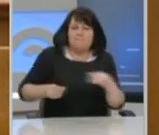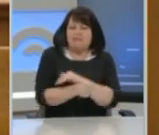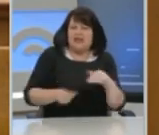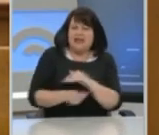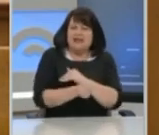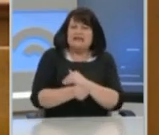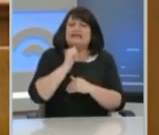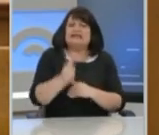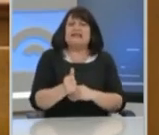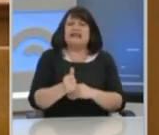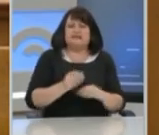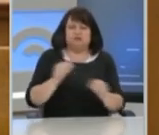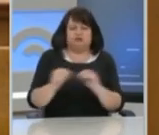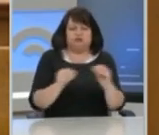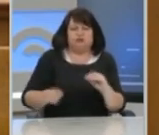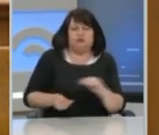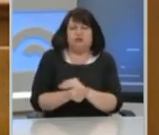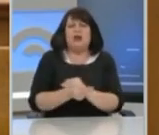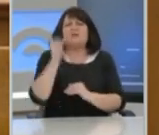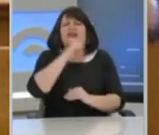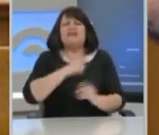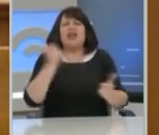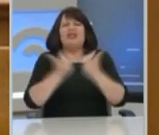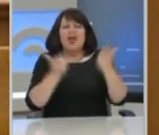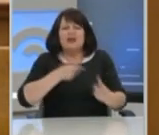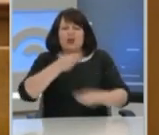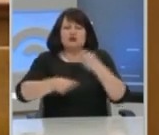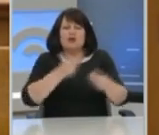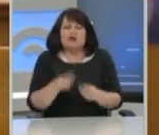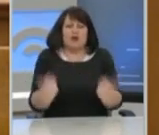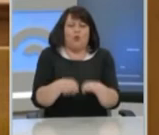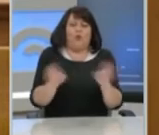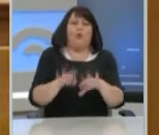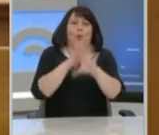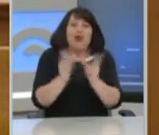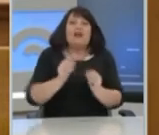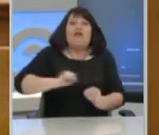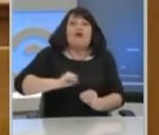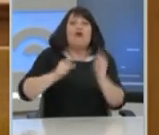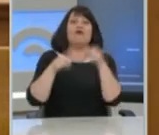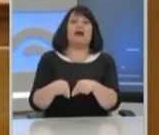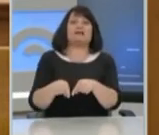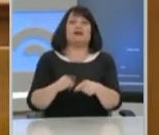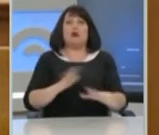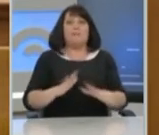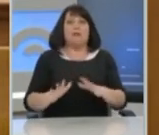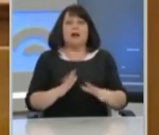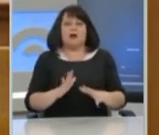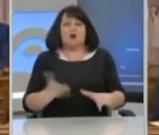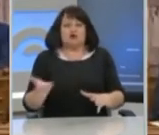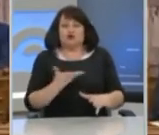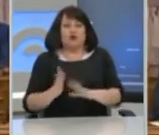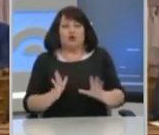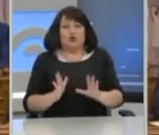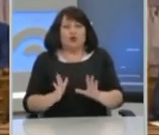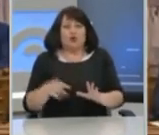είναι γεμάτη με ρεμούλες, είναι γεμάτη με θαλασσοδάνεια, είναι γεμάτη με συγκαλύψεις. Αυτό είναι που σας βάζει σε πανικό και φέρεστε